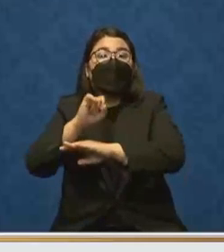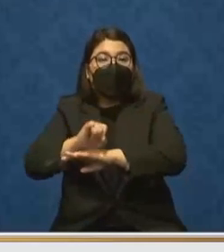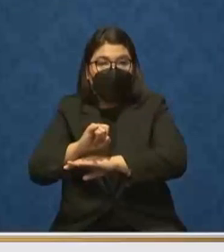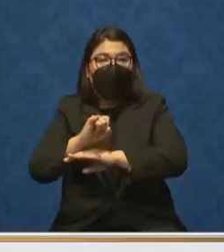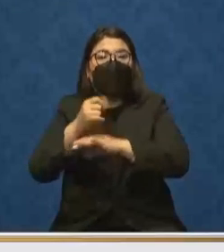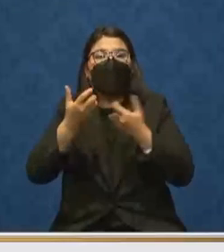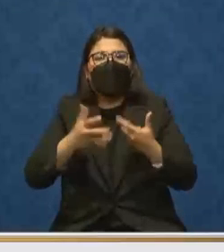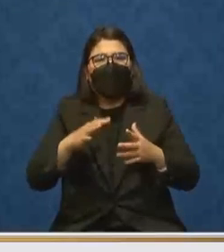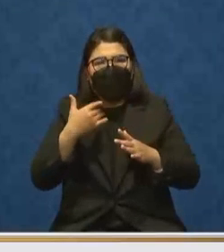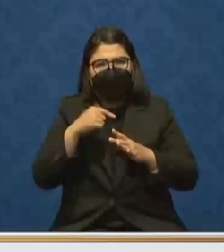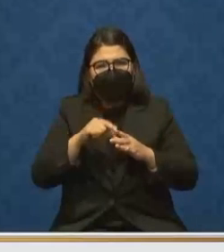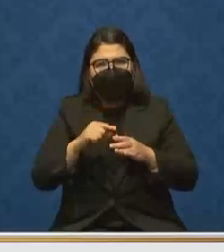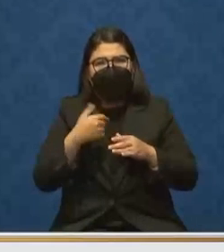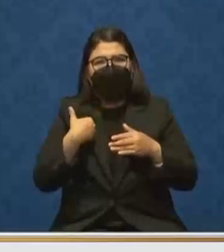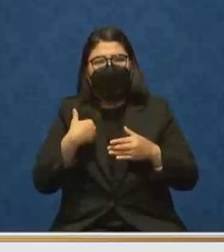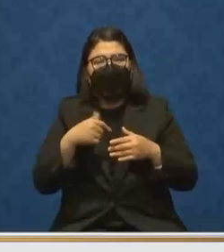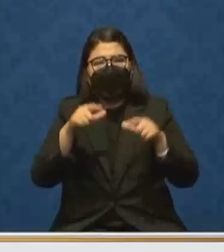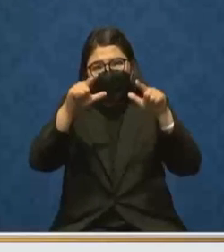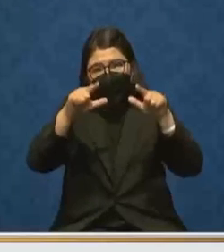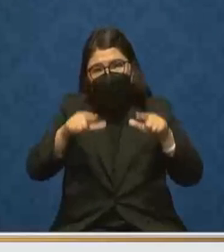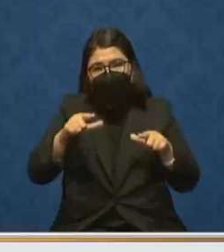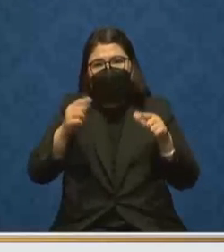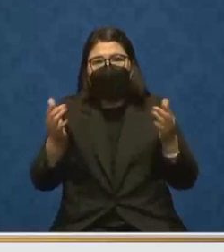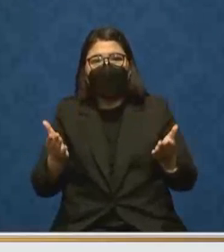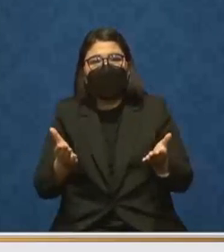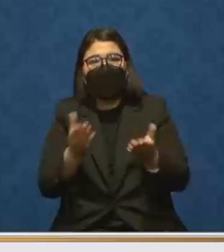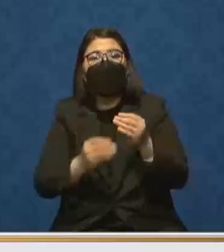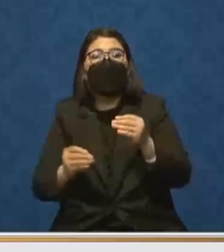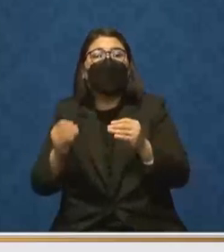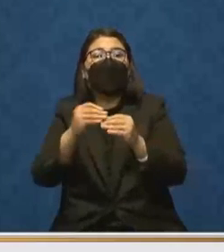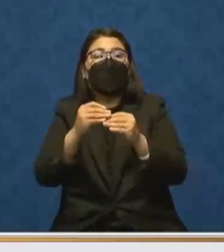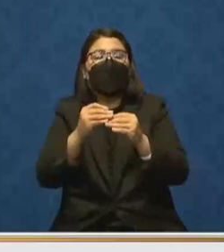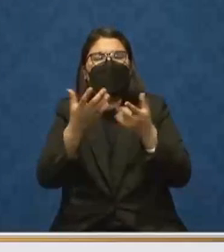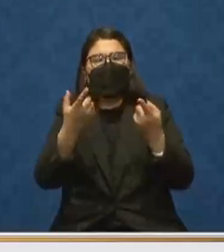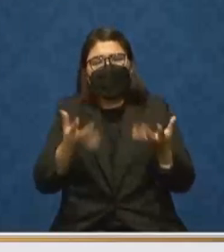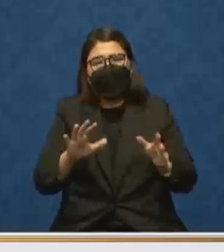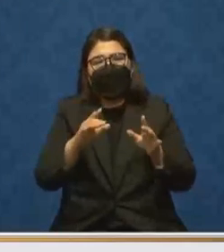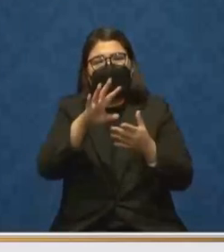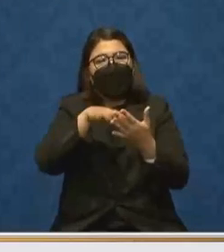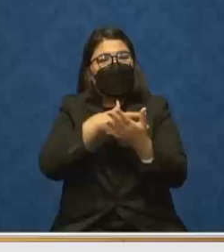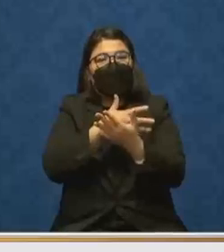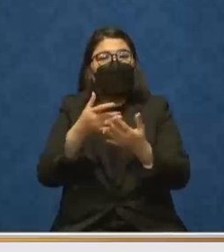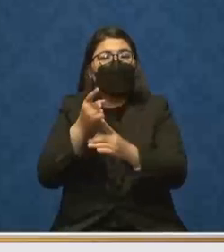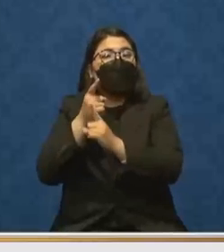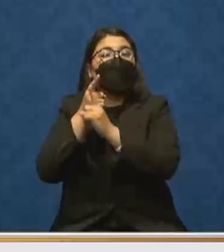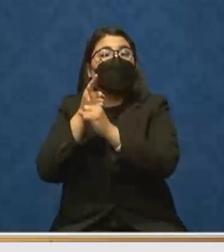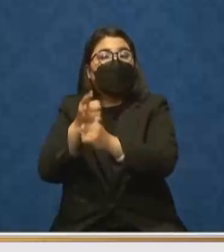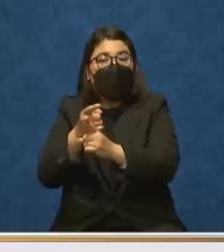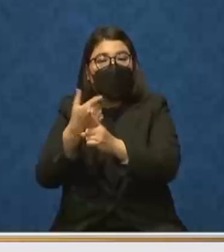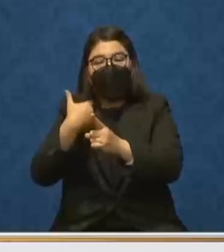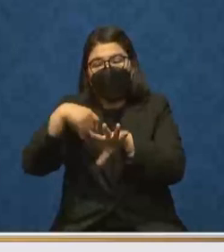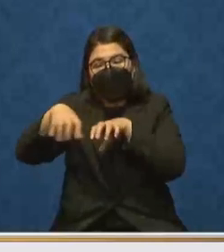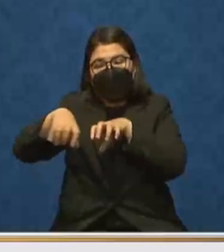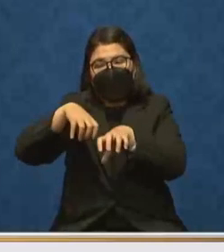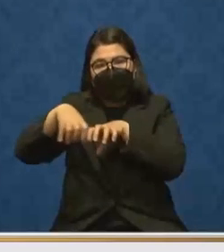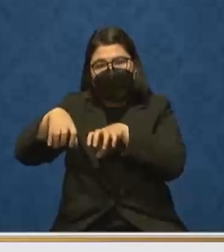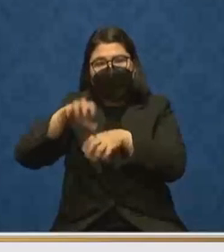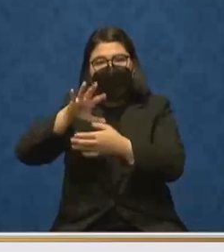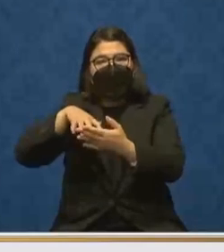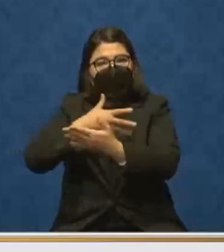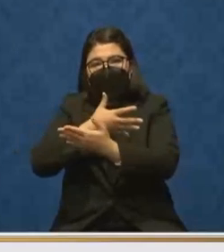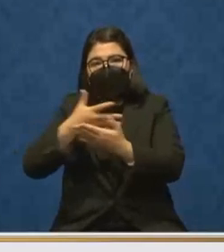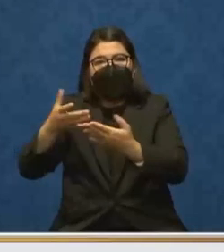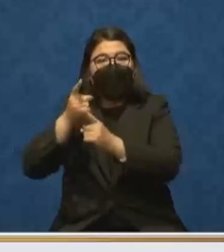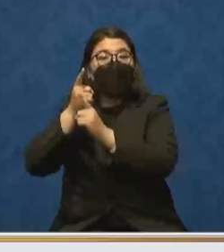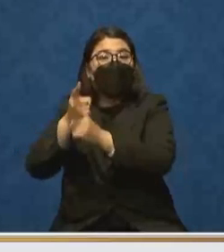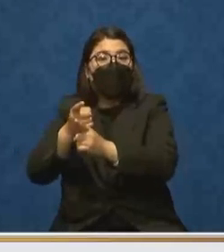ต่อหน่วยบริหารจัดการการผลิตสินค้าเกษตรตามแผนที่เกษตรเพื่อการบริหารจัดการเชิงรุกอะกรีแมปจำนว